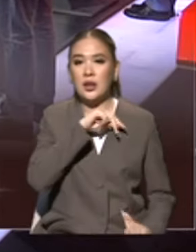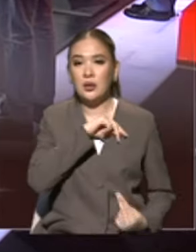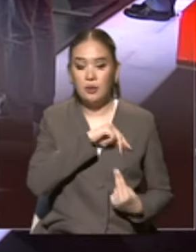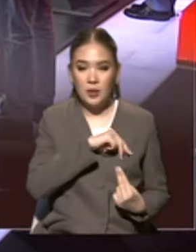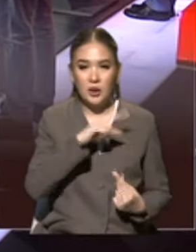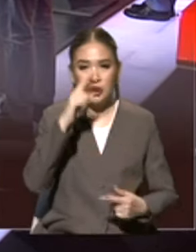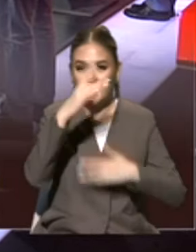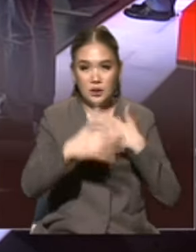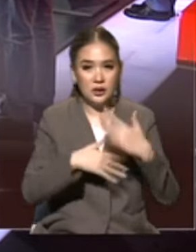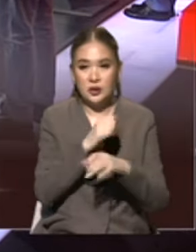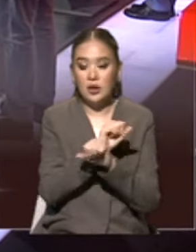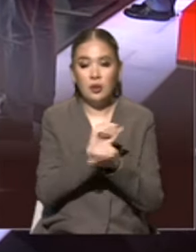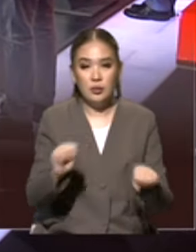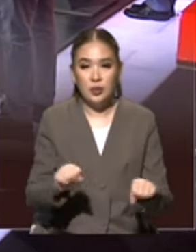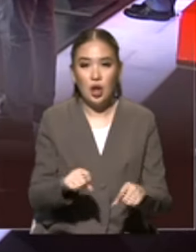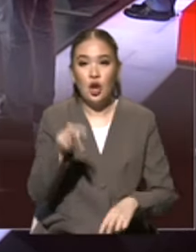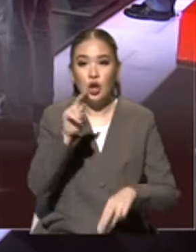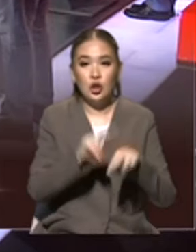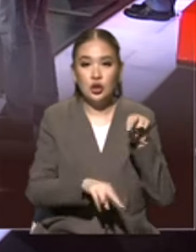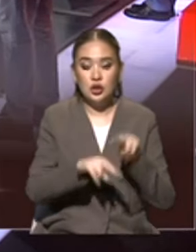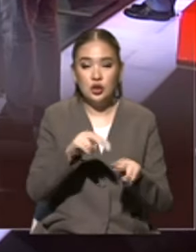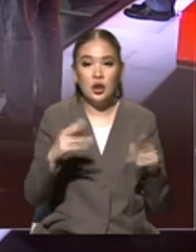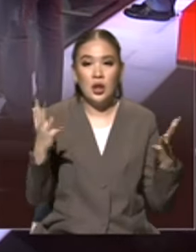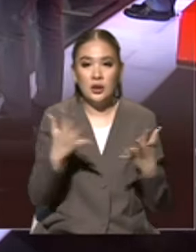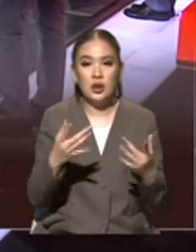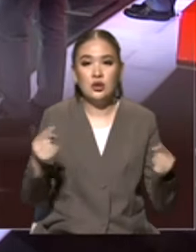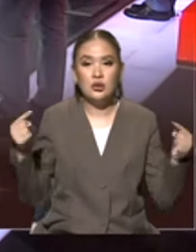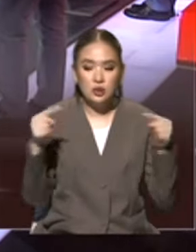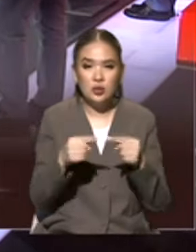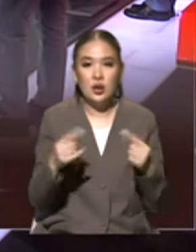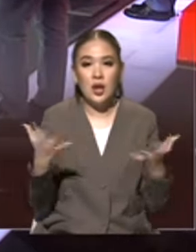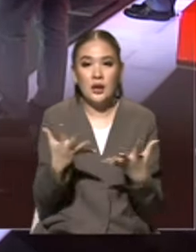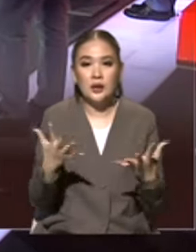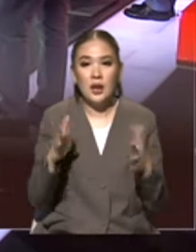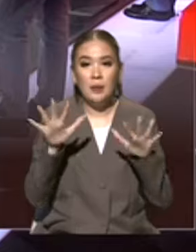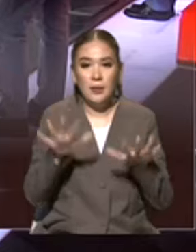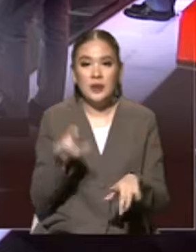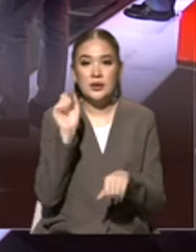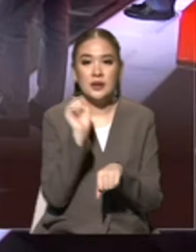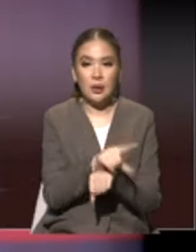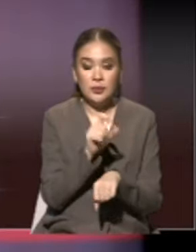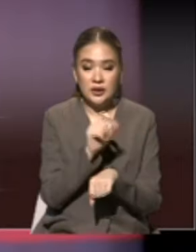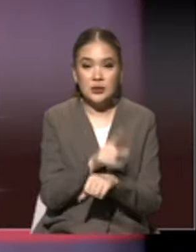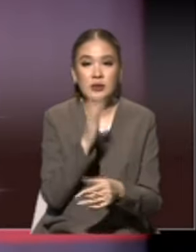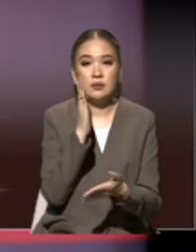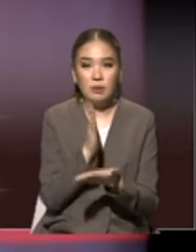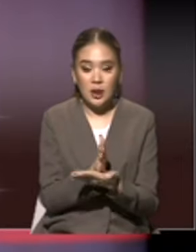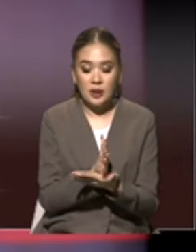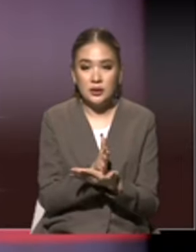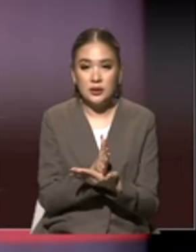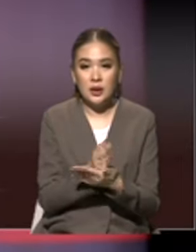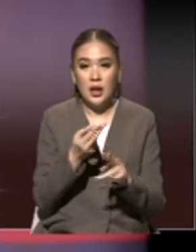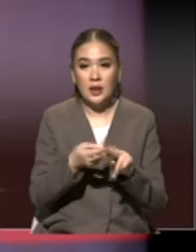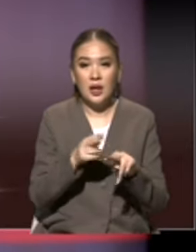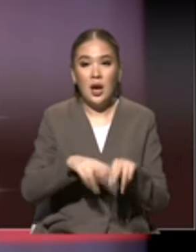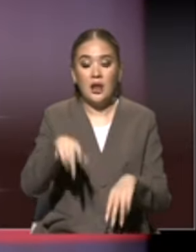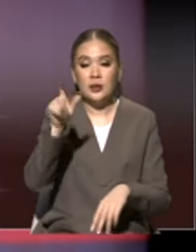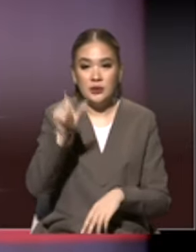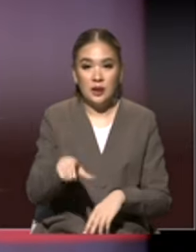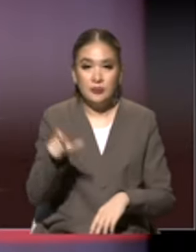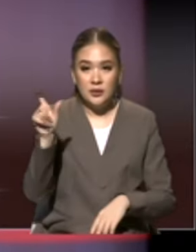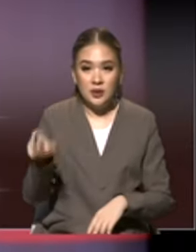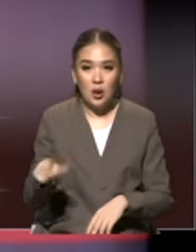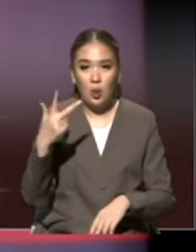шатастырмаңыздар, құрылысшының нақты кәсіби біліктілігін негізге алып тапсырыс береді. Тапсырыстар берген кезде аванспен қамтамасыз